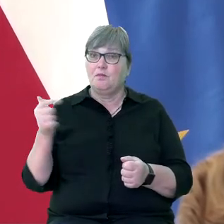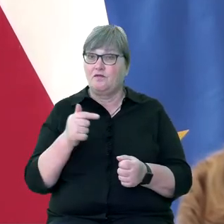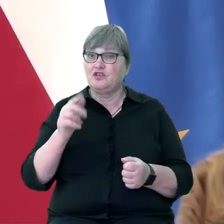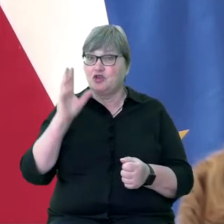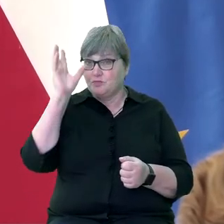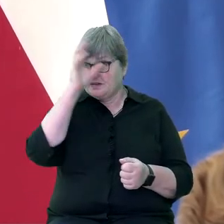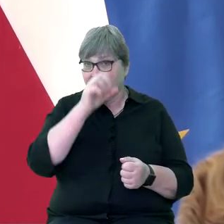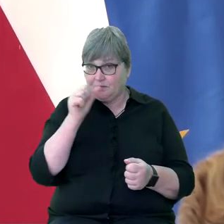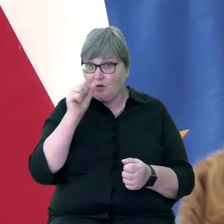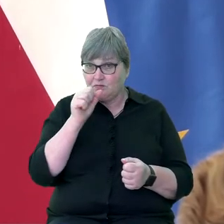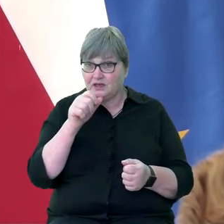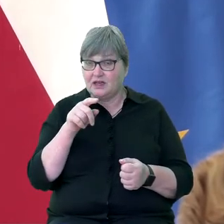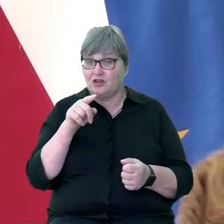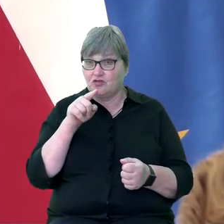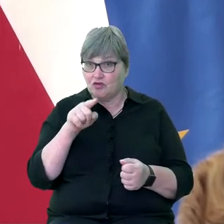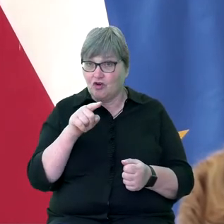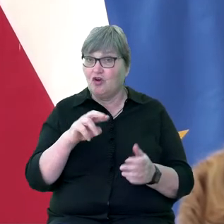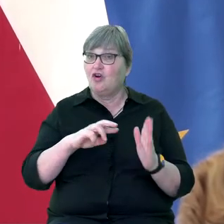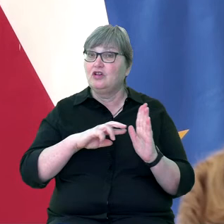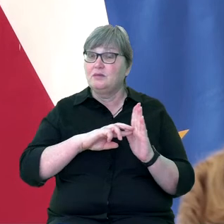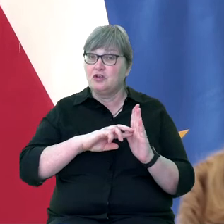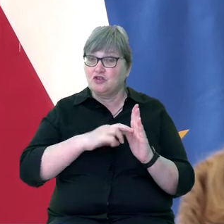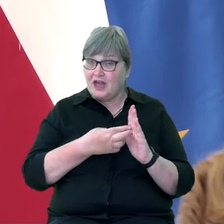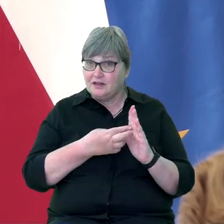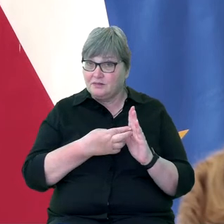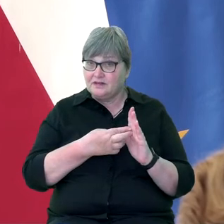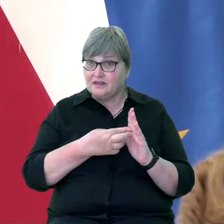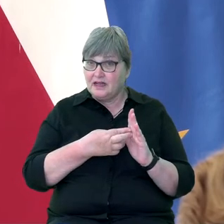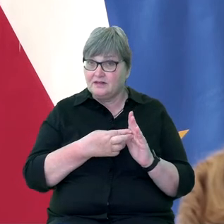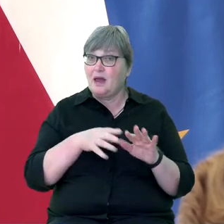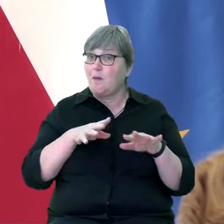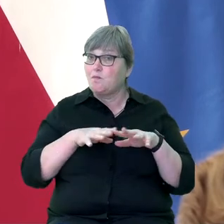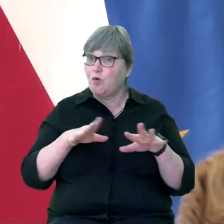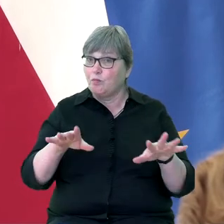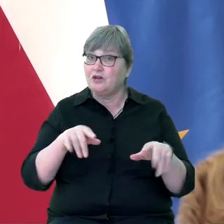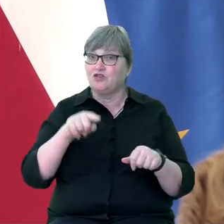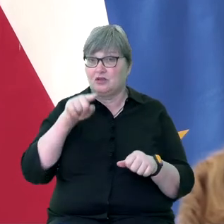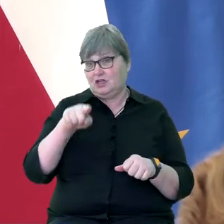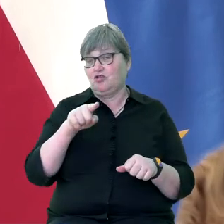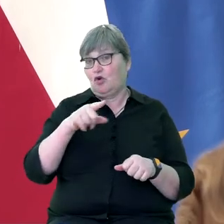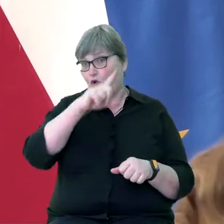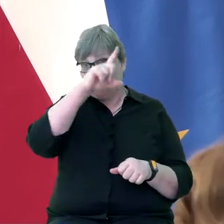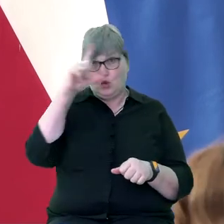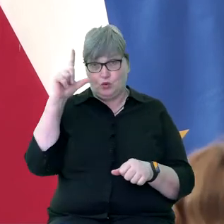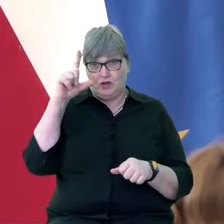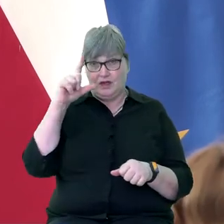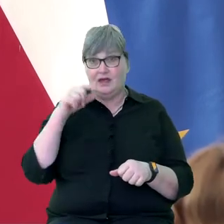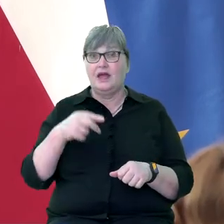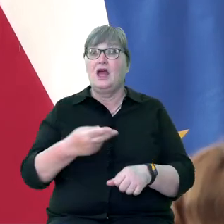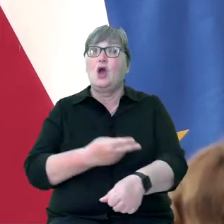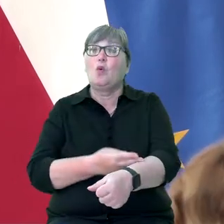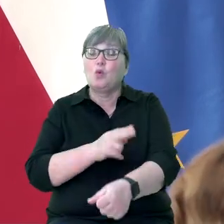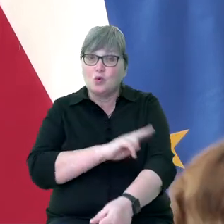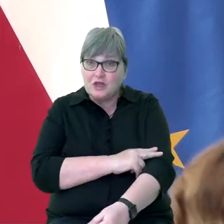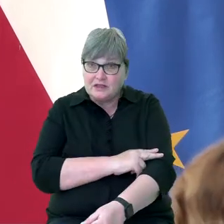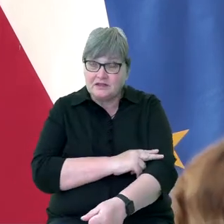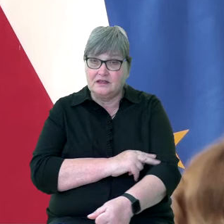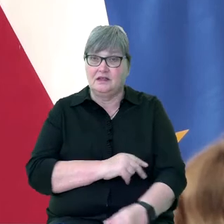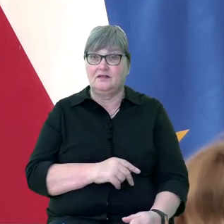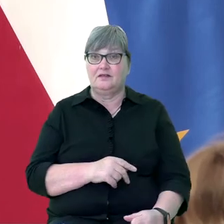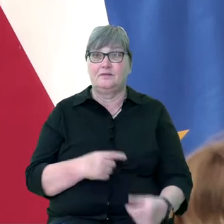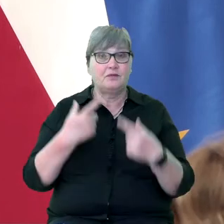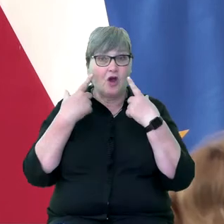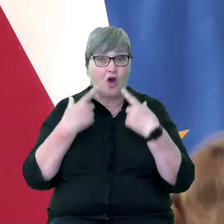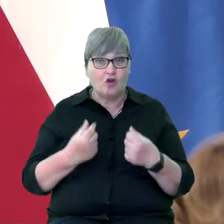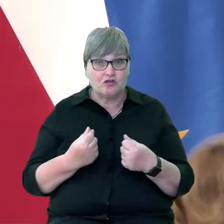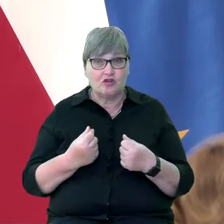że jednak administracja publiczna to ludzie, urzędnicy, którzy niezależnie